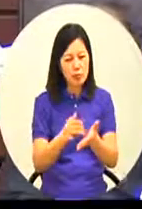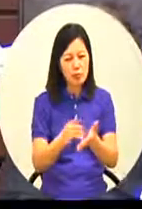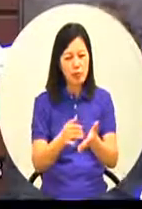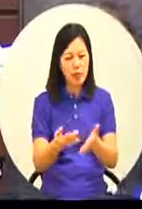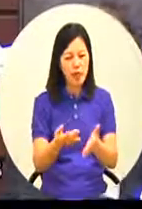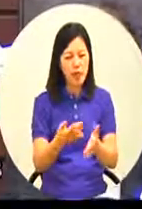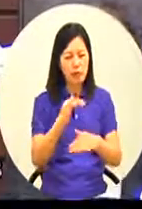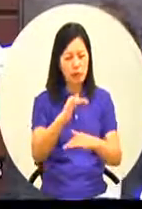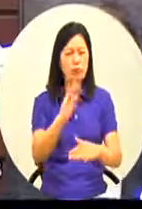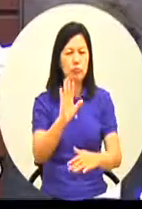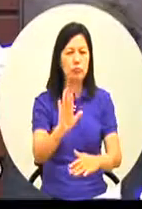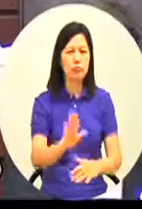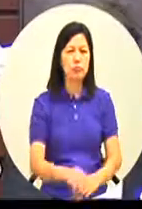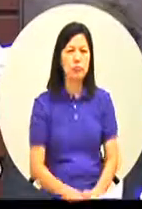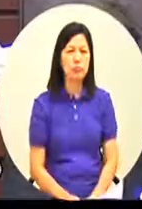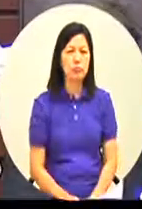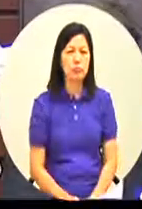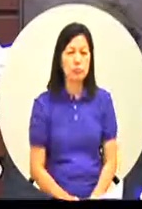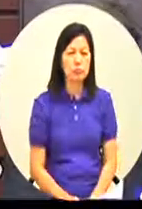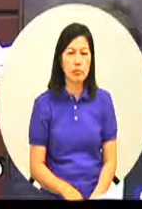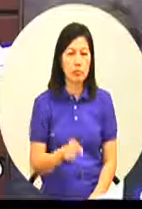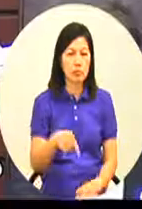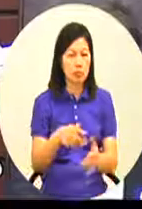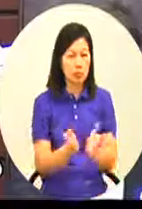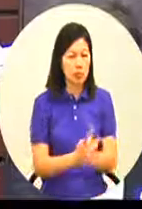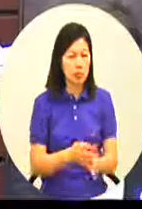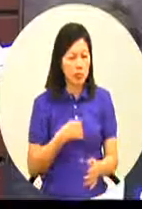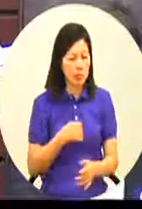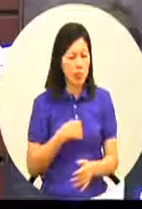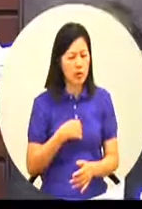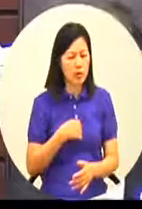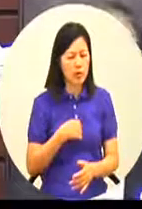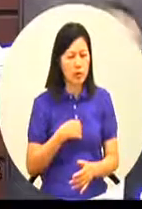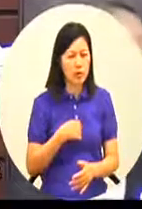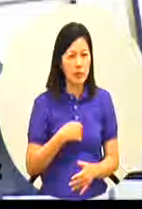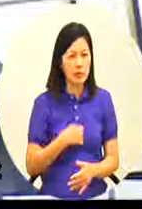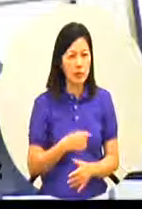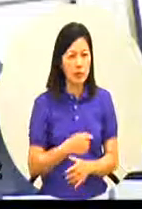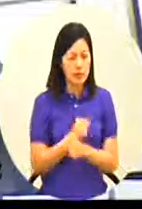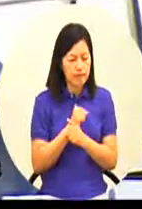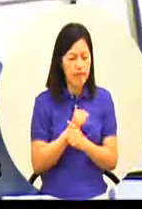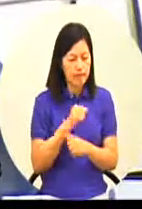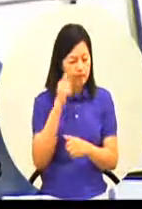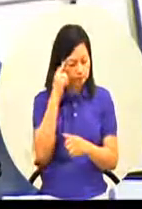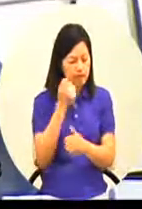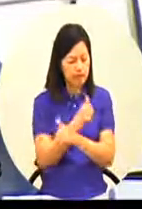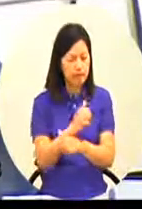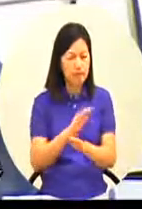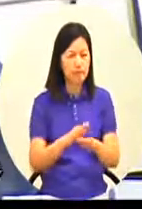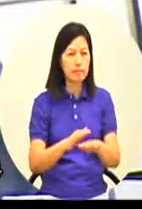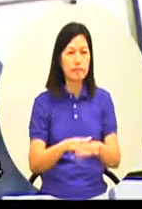是有限嘛，所以这个部分呢，我们会谨慎来做一个考虑啦。以上。